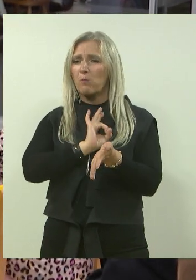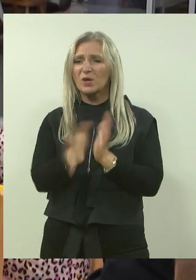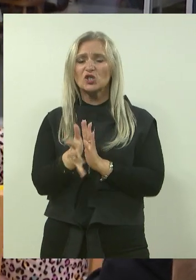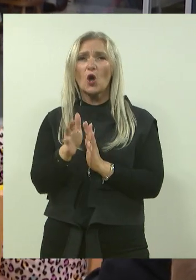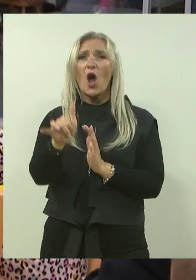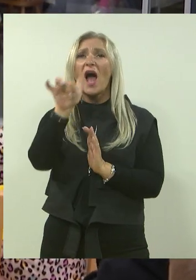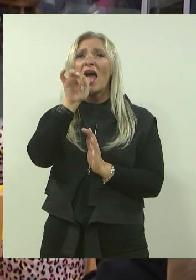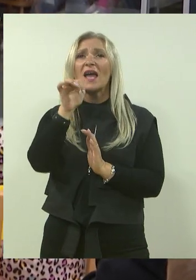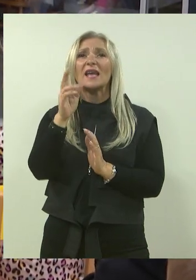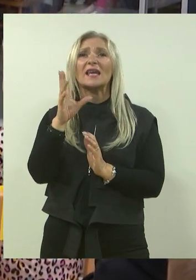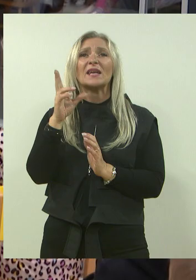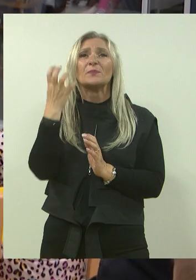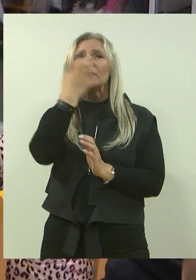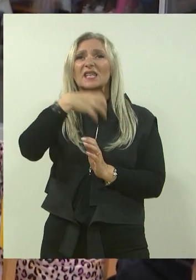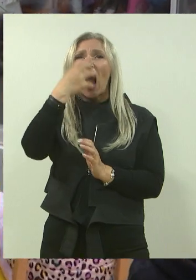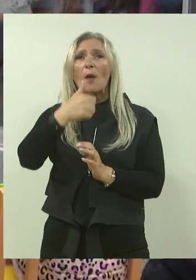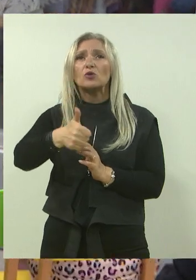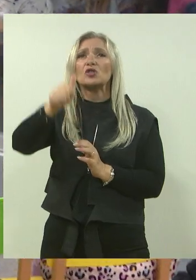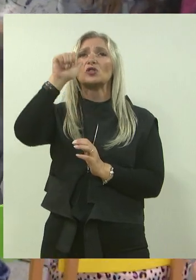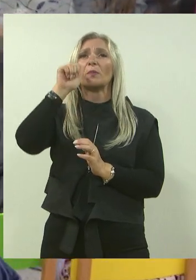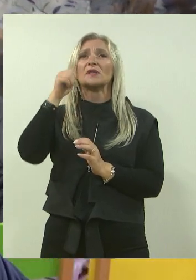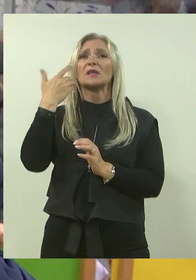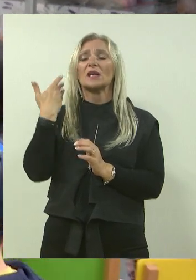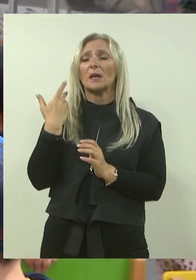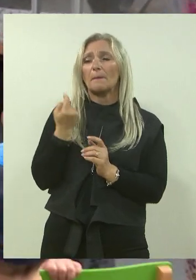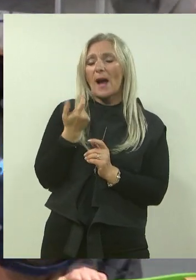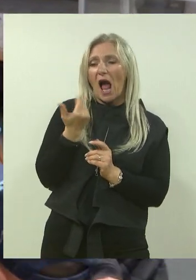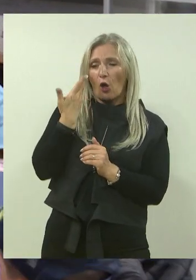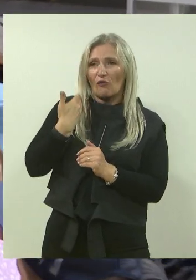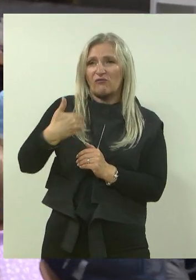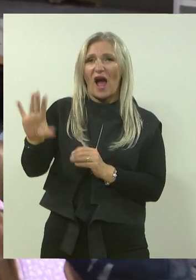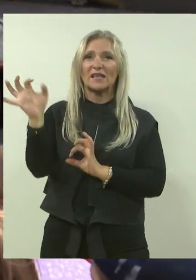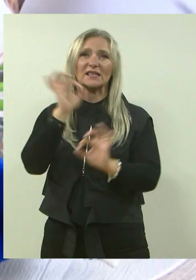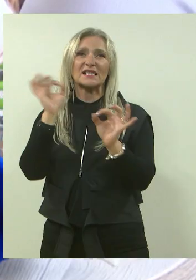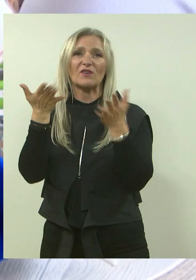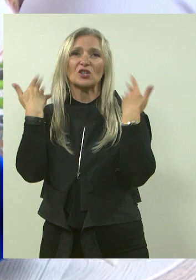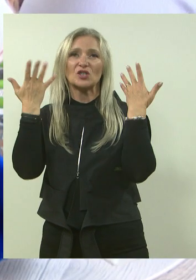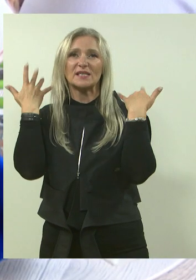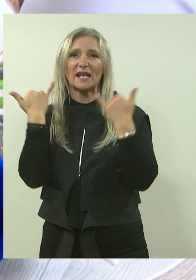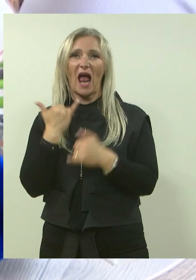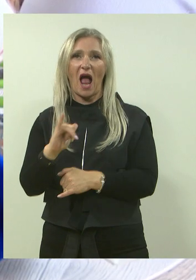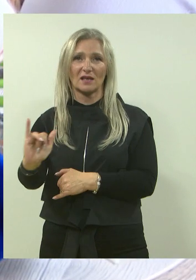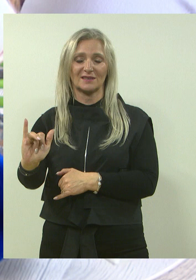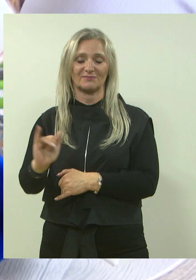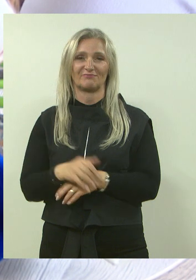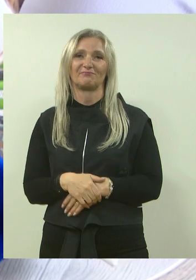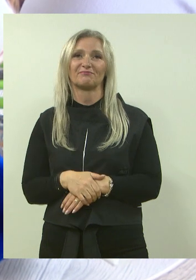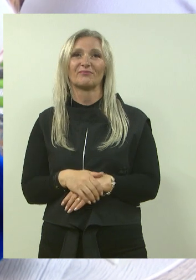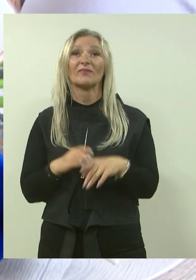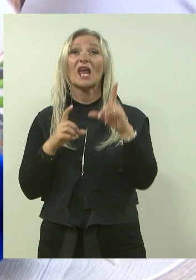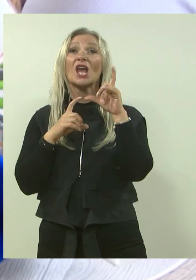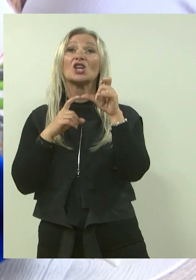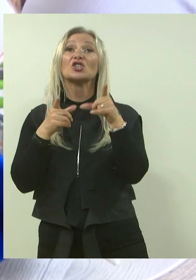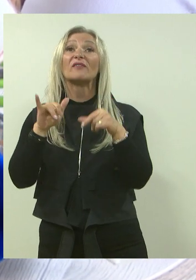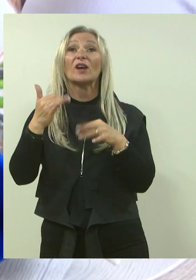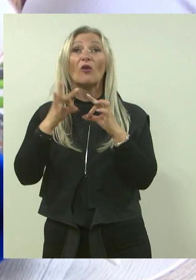spiti i male na friški ljuft bun ziti. Štefekovi jadi od A do Ž